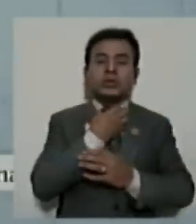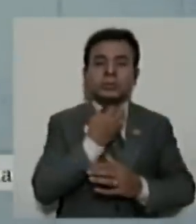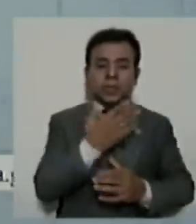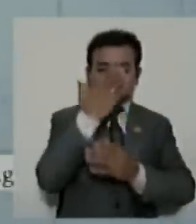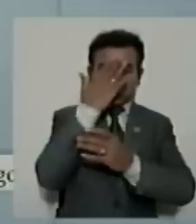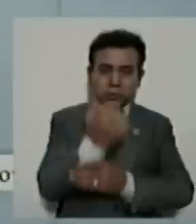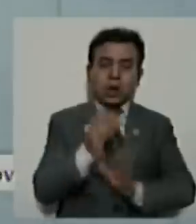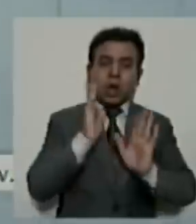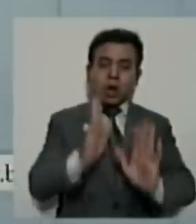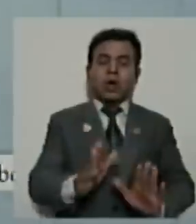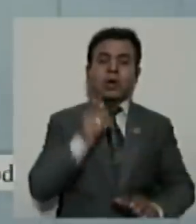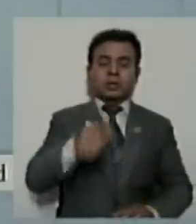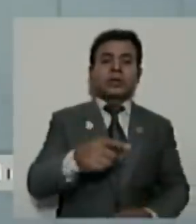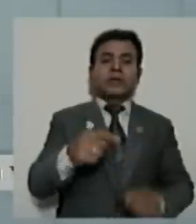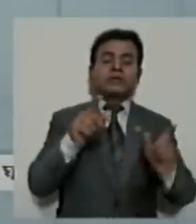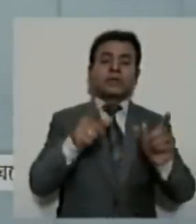হবে।